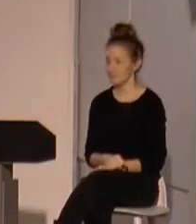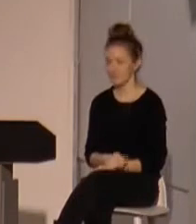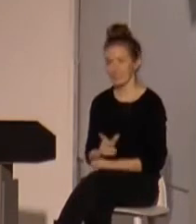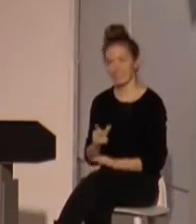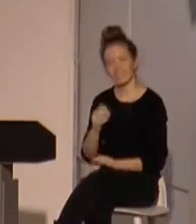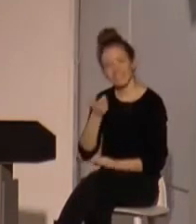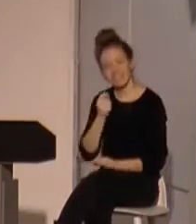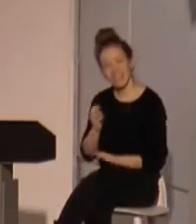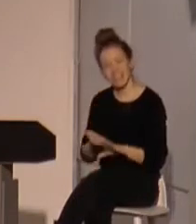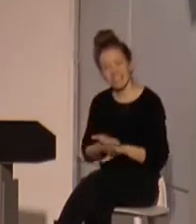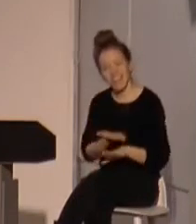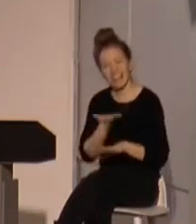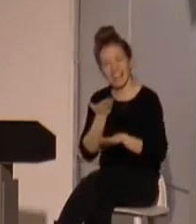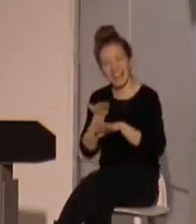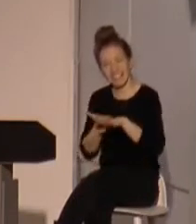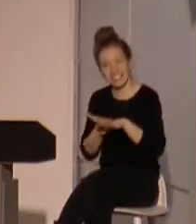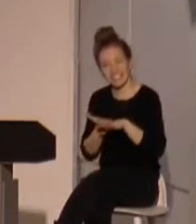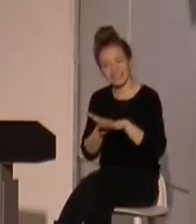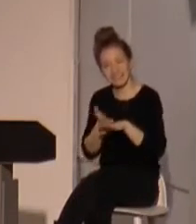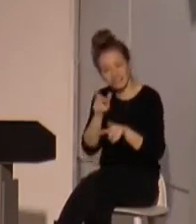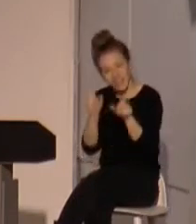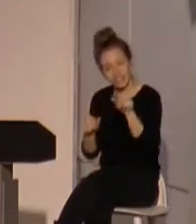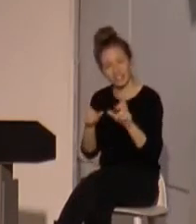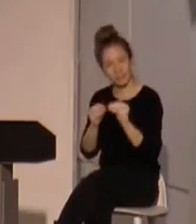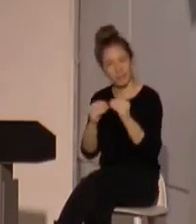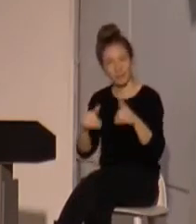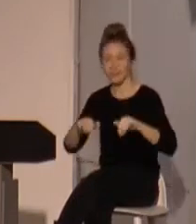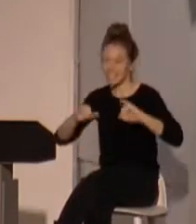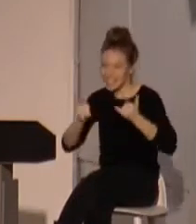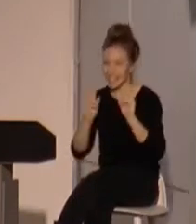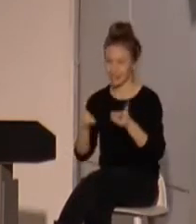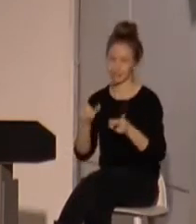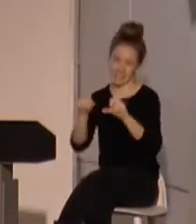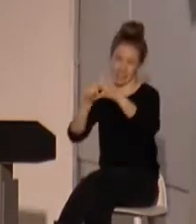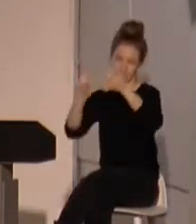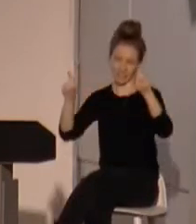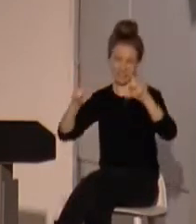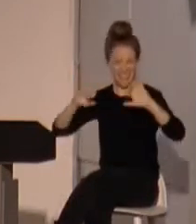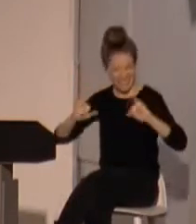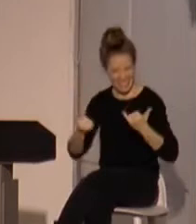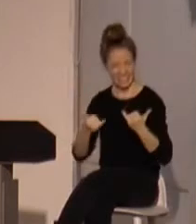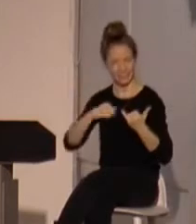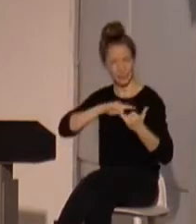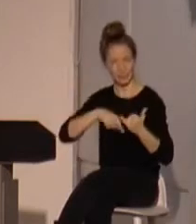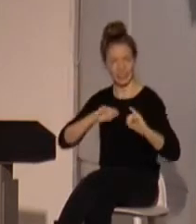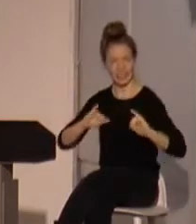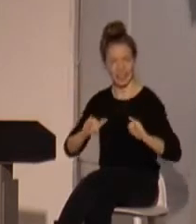ולהציף דווקא את זה שאנשים עם מוגבלות כן יכולים, וזה גם הסלוגן פה, כן? Yes, we can.